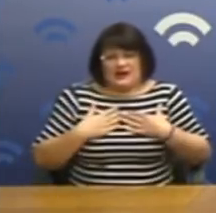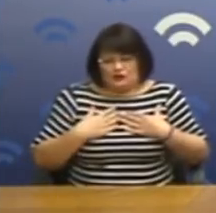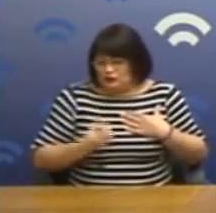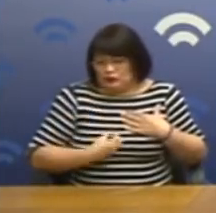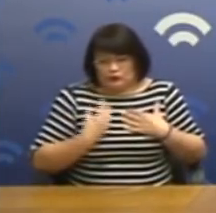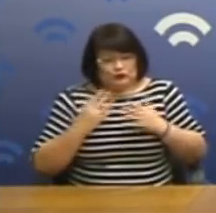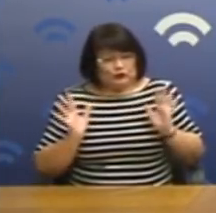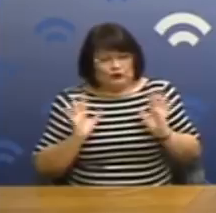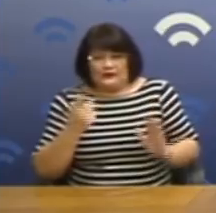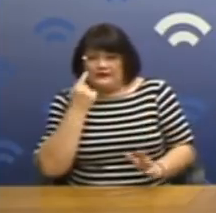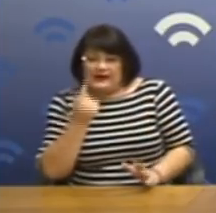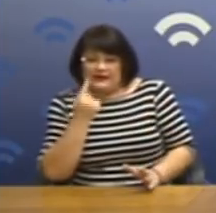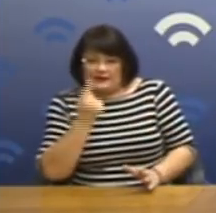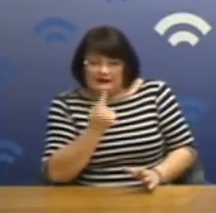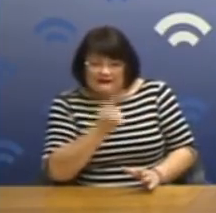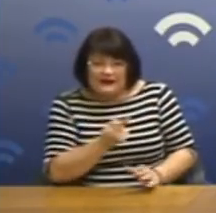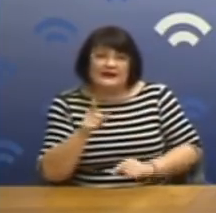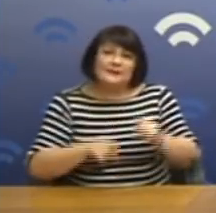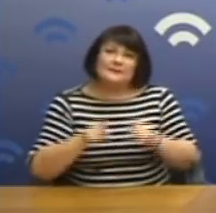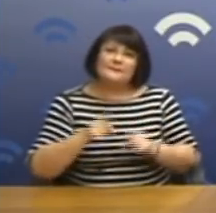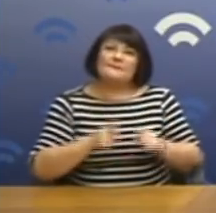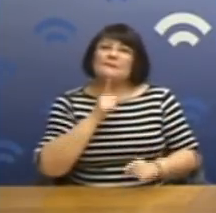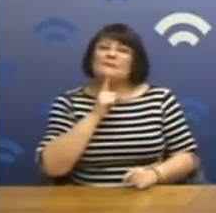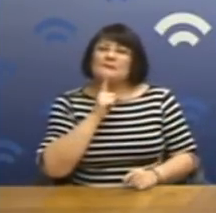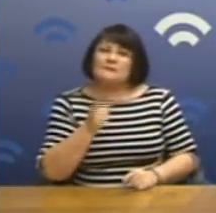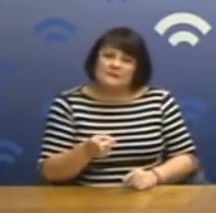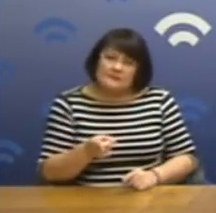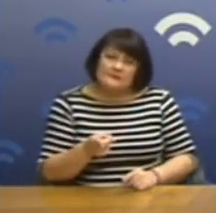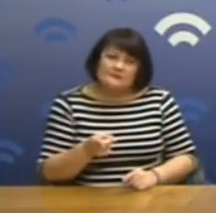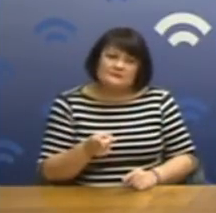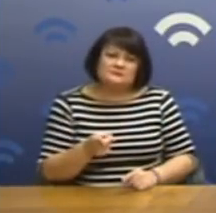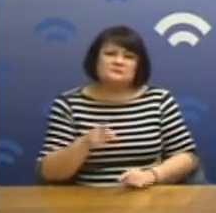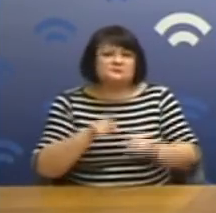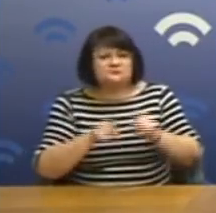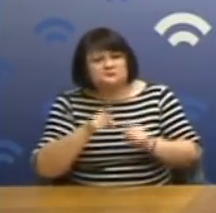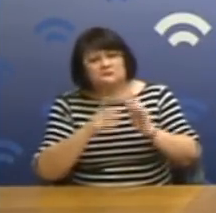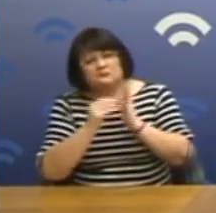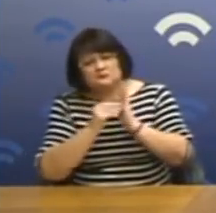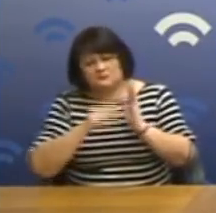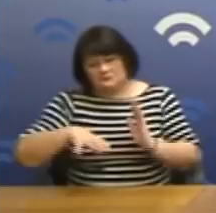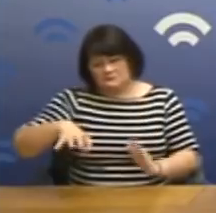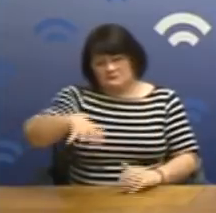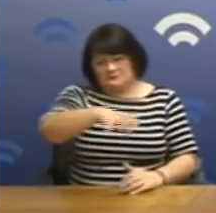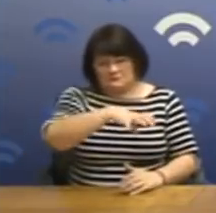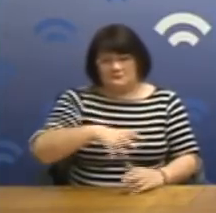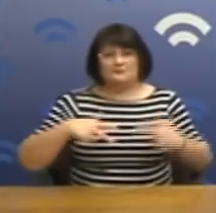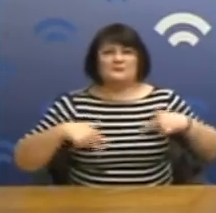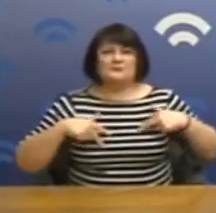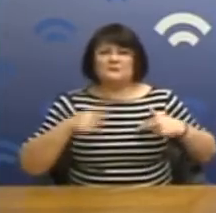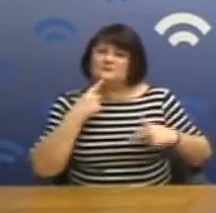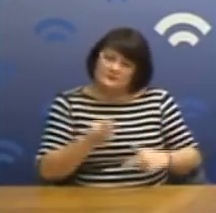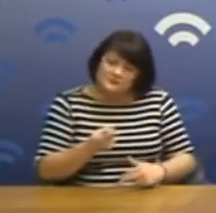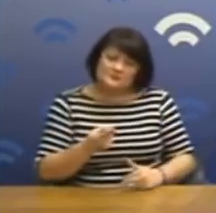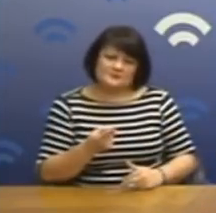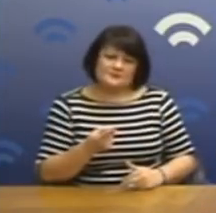και από την υποκίνηση περιστατικών σε περισσότερες συγκεκριμένες περιοχές που η κυβέρνηση προόριζε